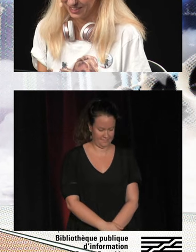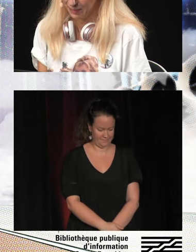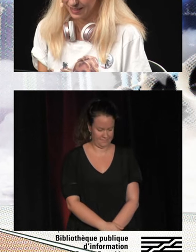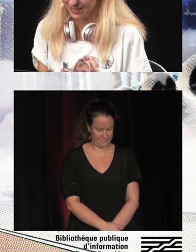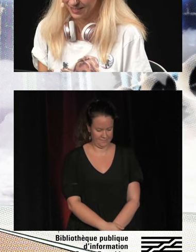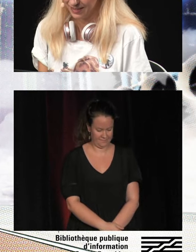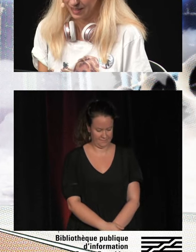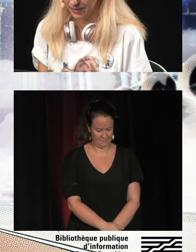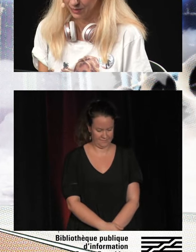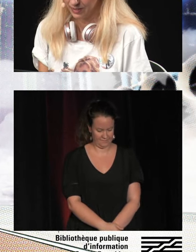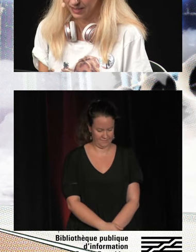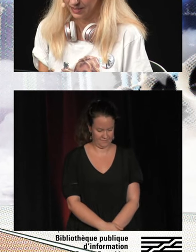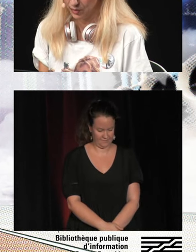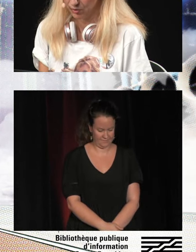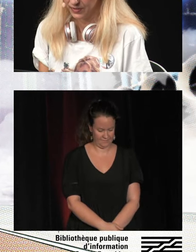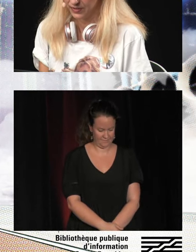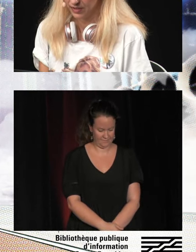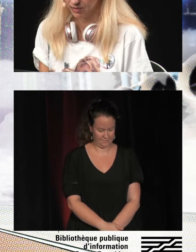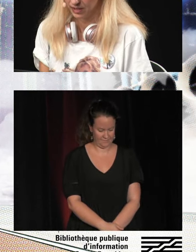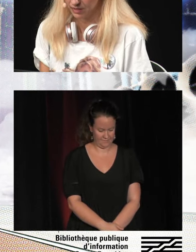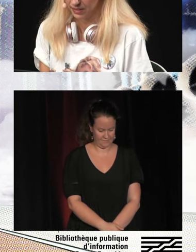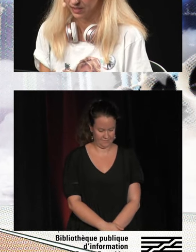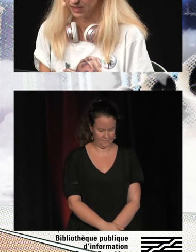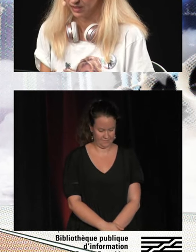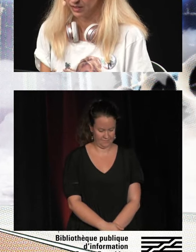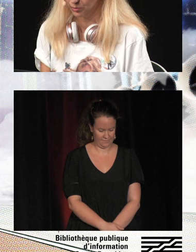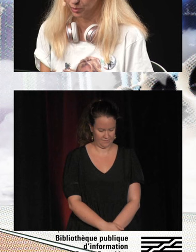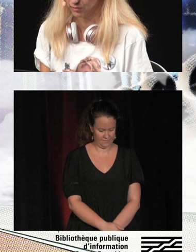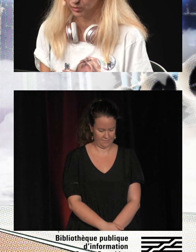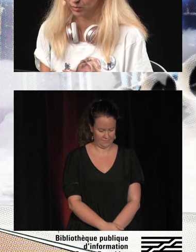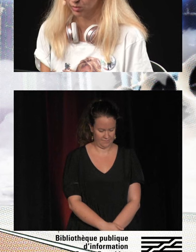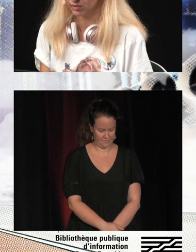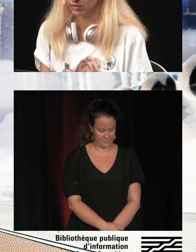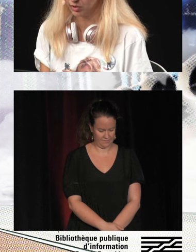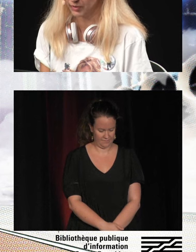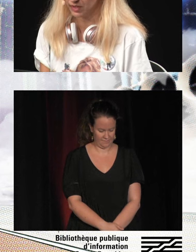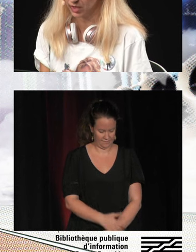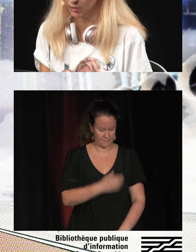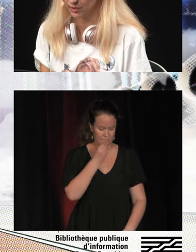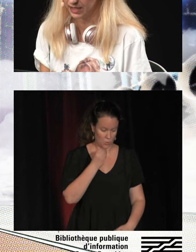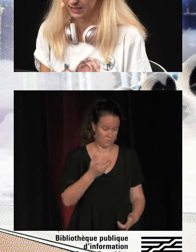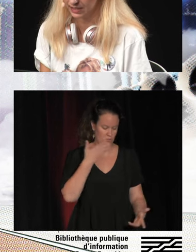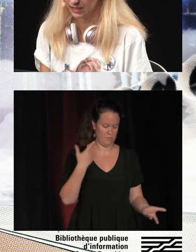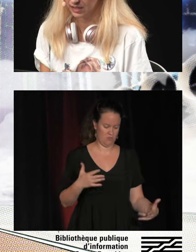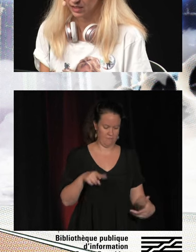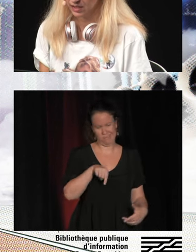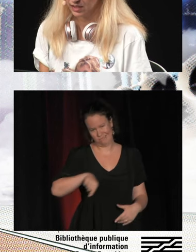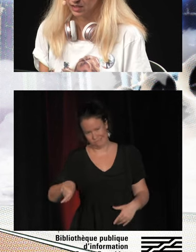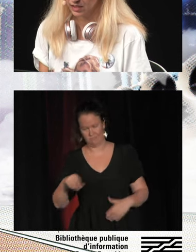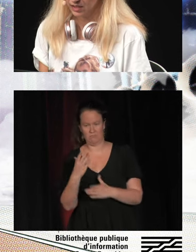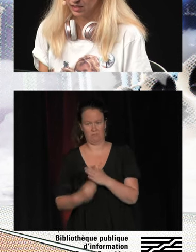Allez, on y est presque. Après, on va casser le bleu ici. Voilà, merci. Les deux s'en vont d'un coup. On commence à y voir un peu plus clair.